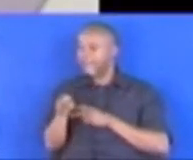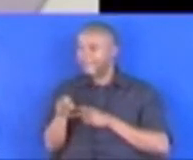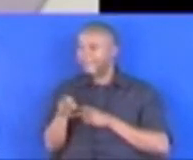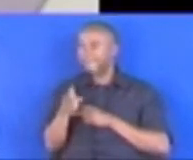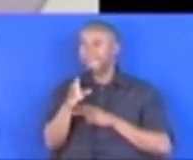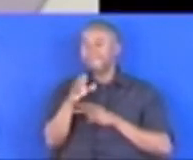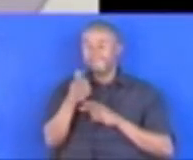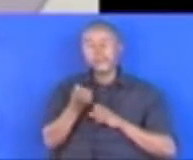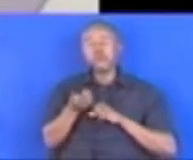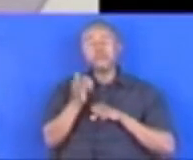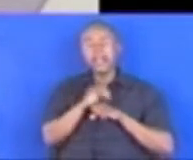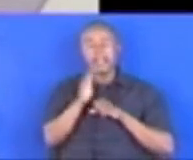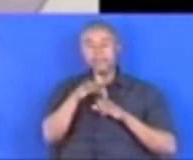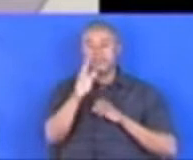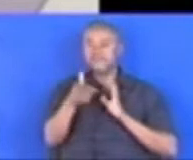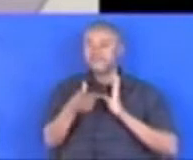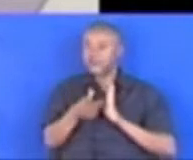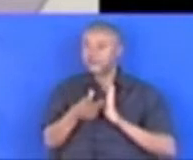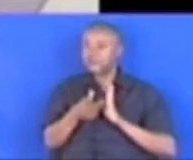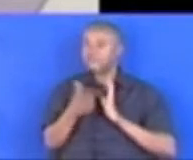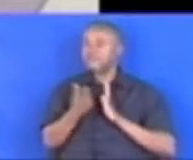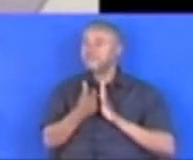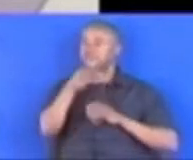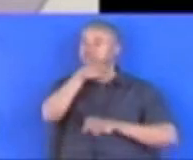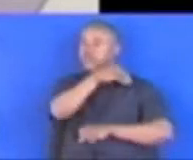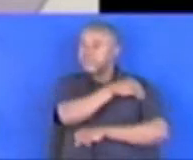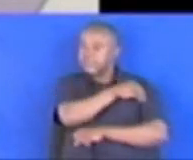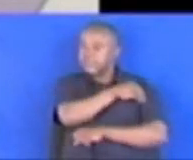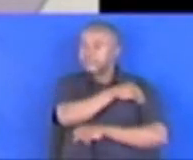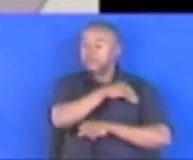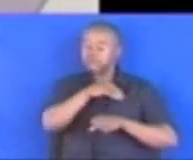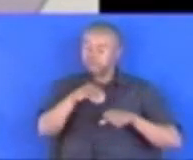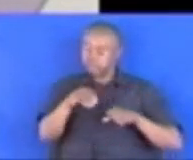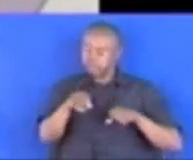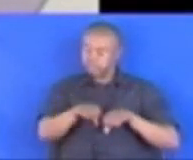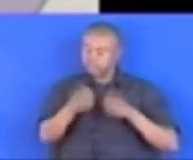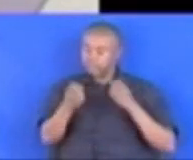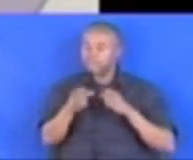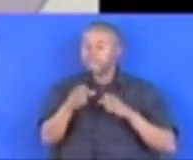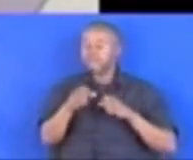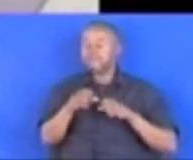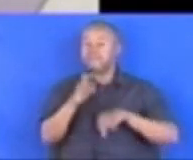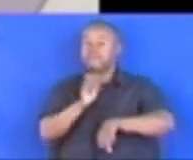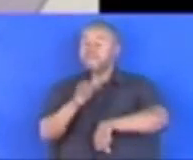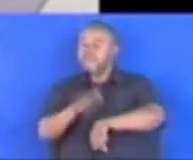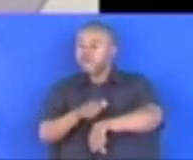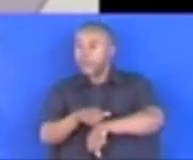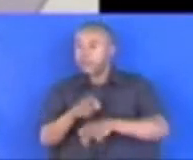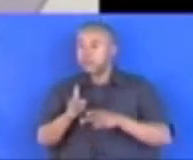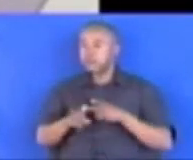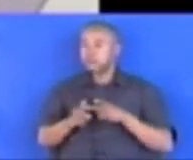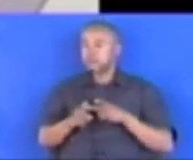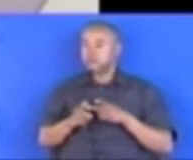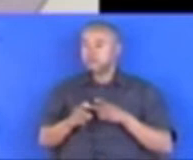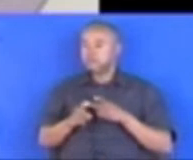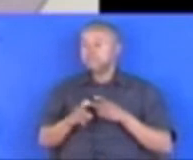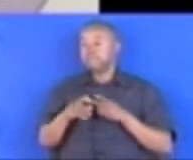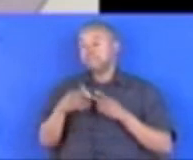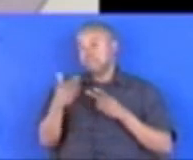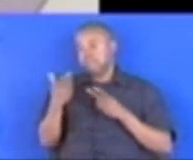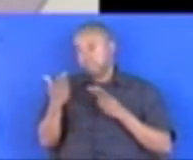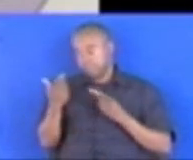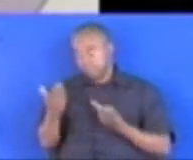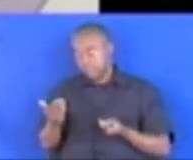na ubingwa bobezi kama vile vipandikizi kwa ajili ya kuunga mifupa iliyovunjika, implants, na ujenzi wa pancreas kwa ajili ya matibabu